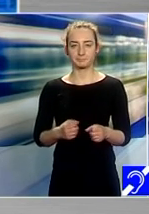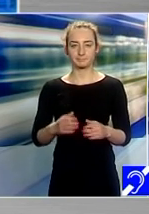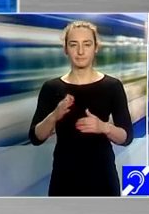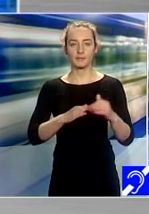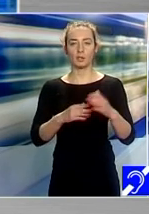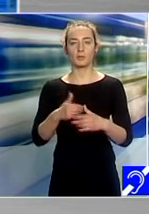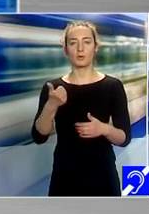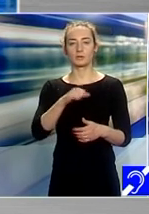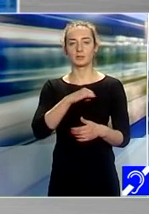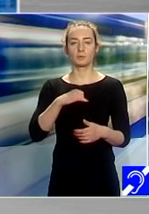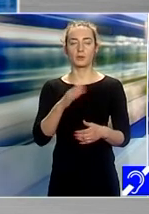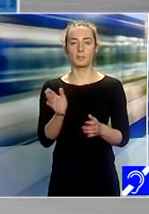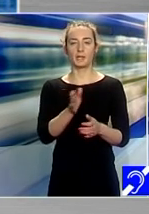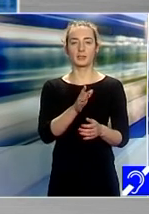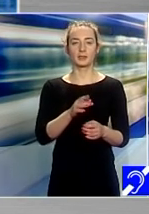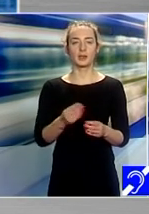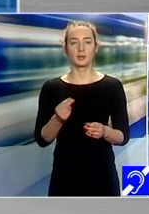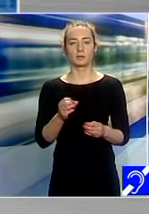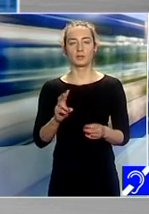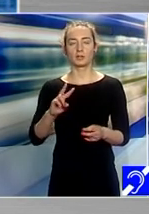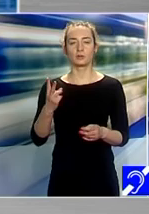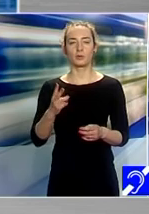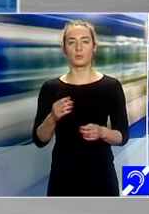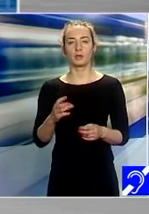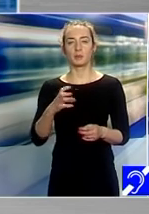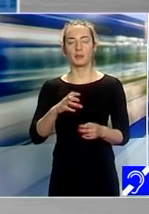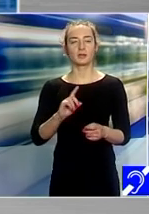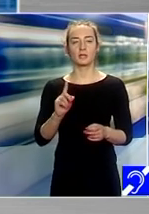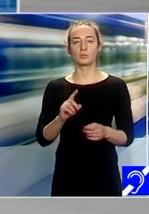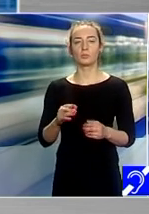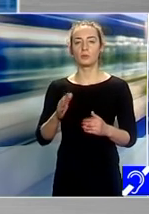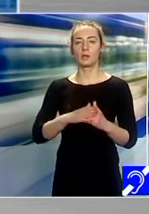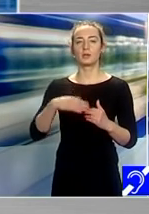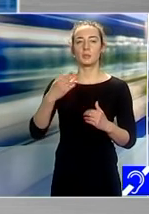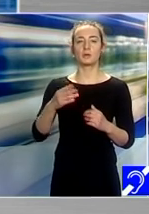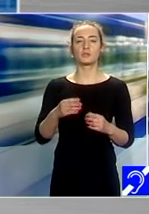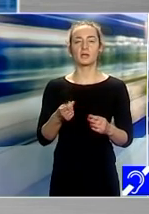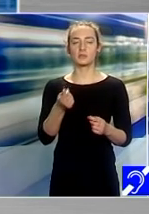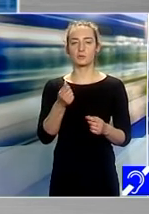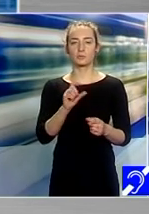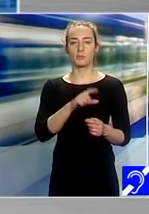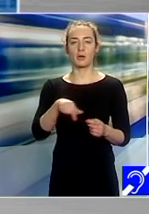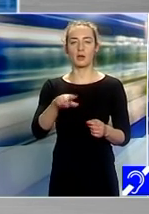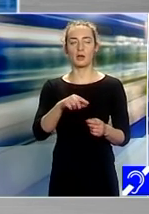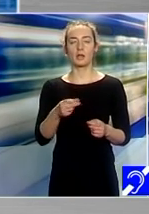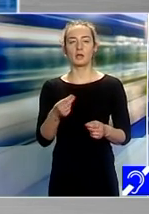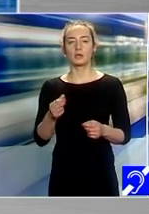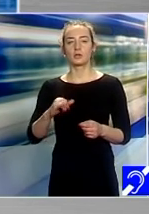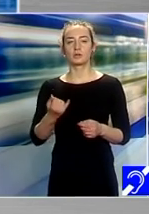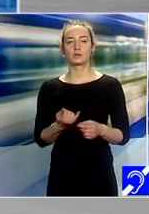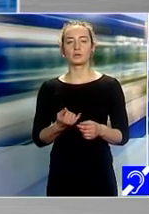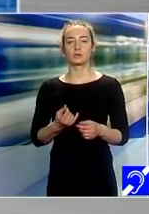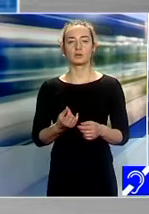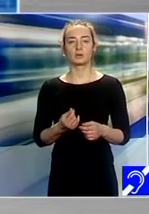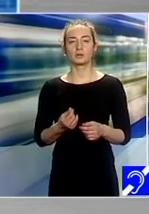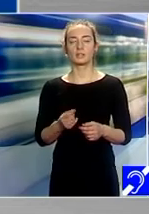parte, dar ar putea foarte bine, pentru că două implante, practic, nu depășesc această sumă. Nu depășesc. Deci se încadrează în suma asta. Și atunci,